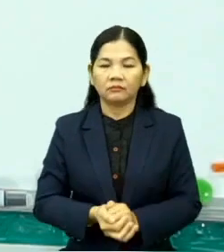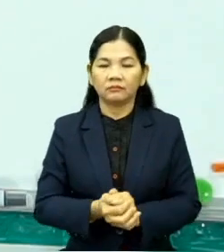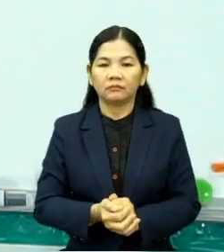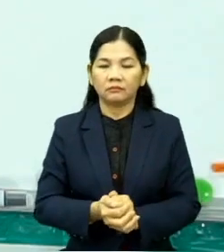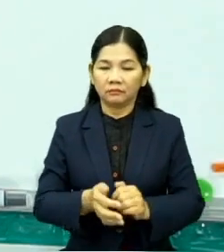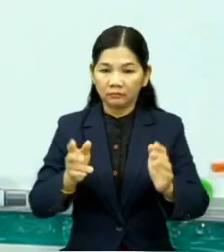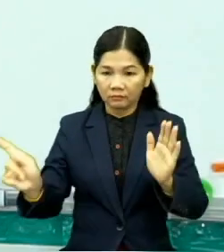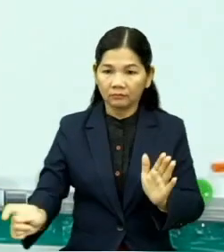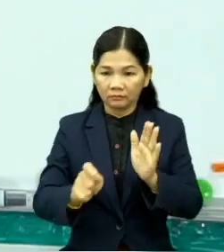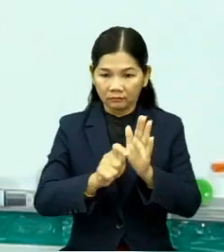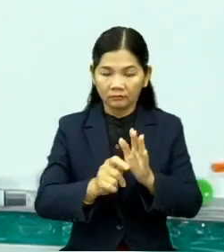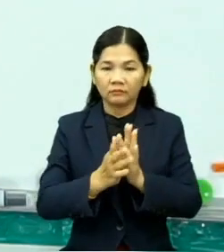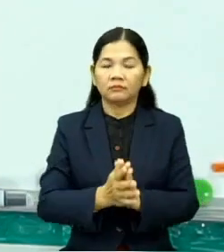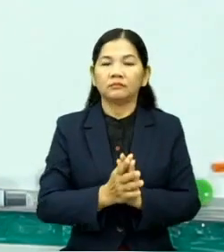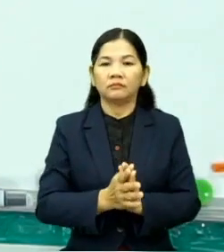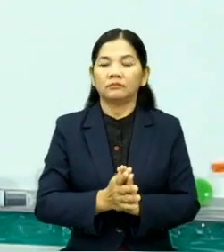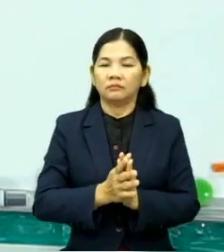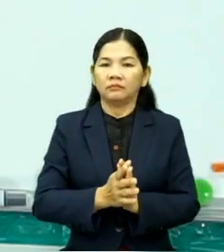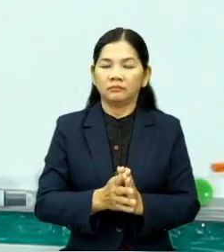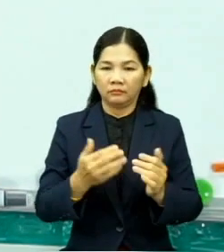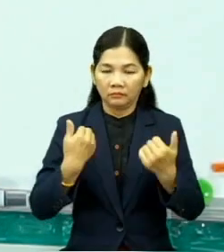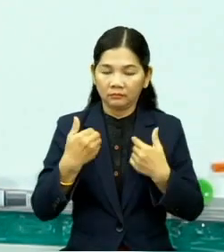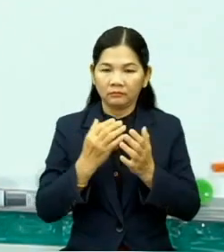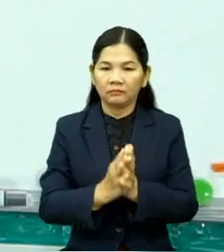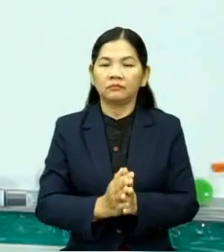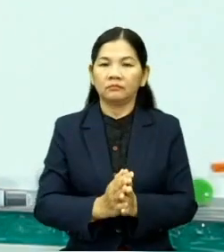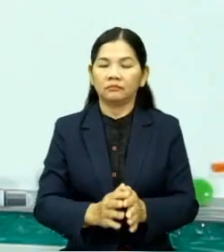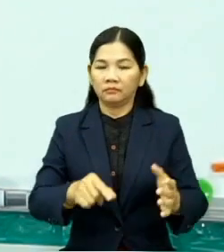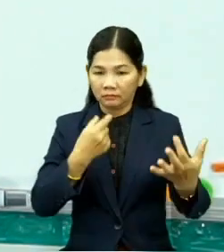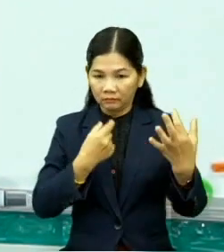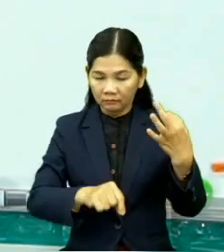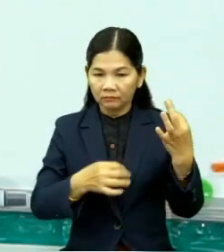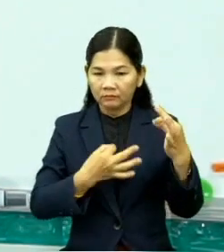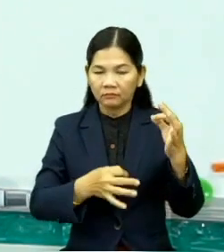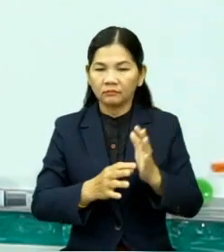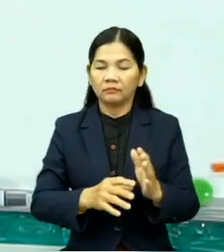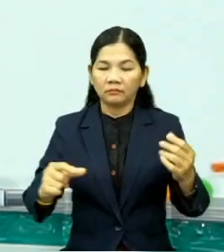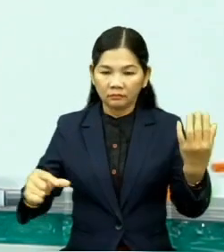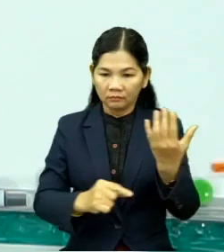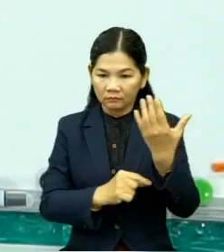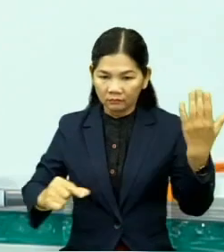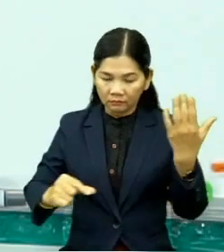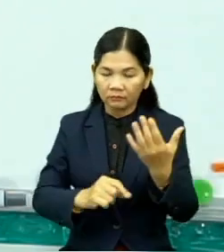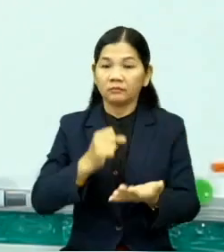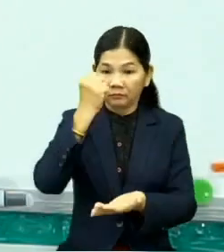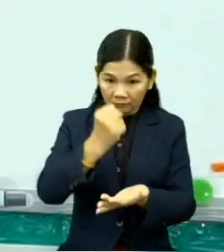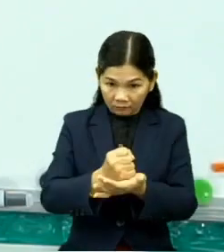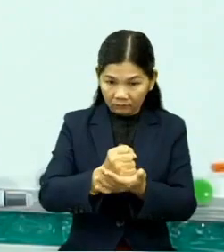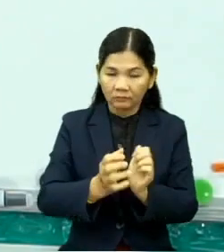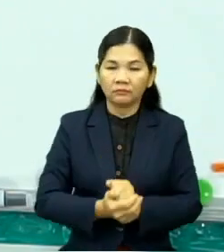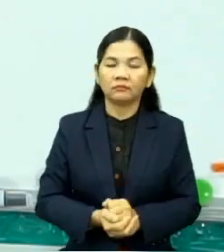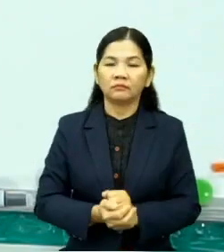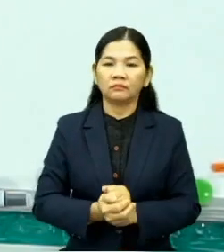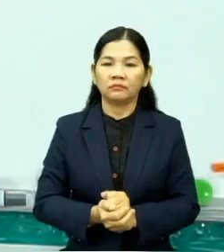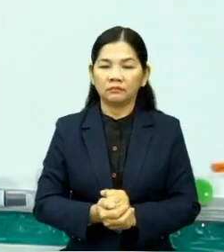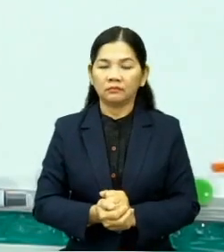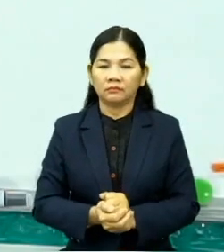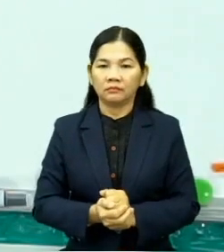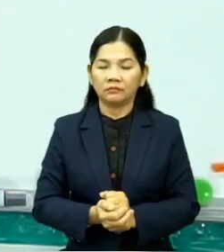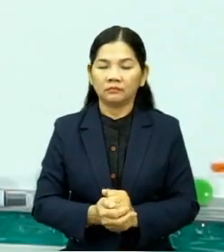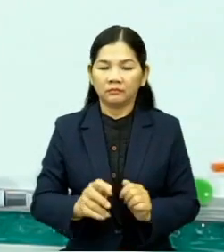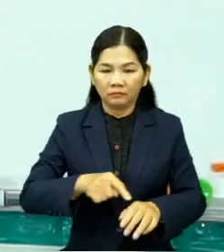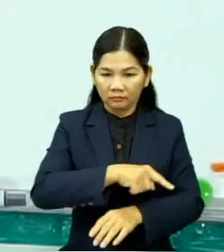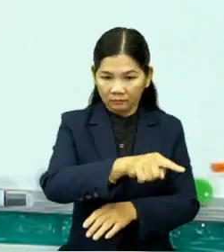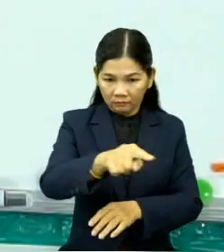រយៈការដេញដំផ្លុំកូតហើយការប្រគំបទ